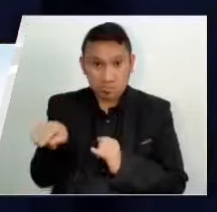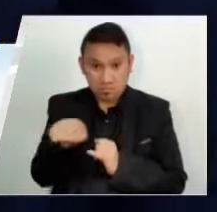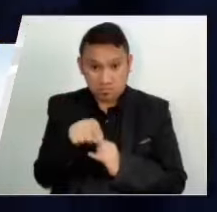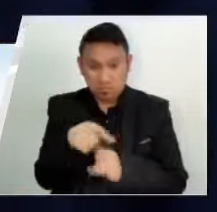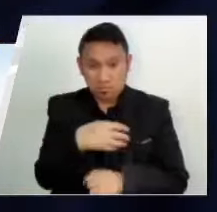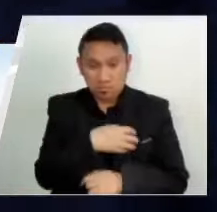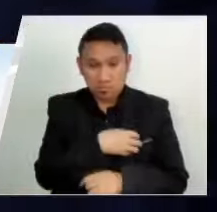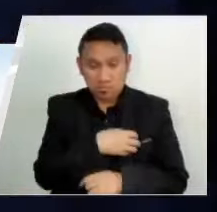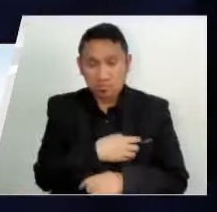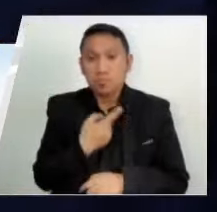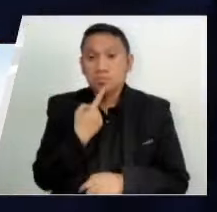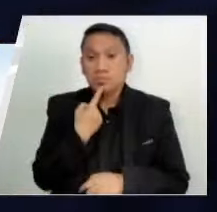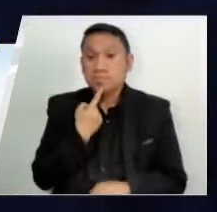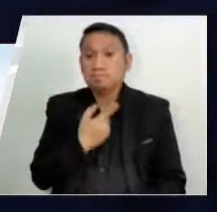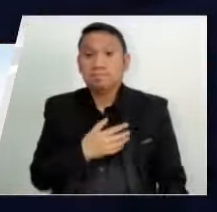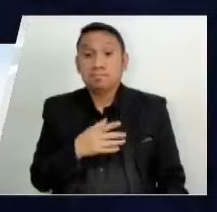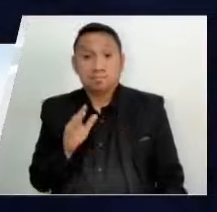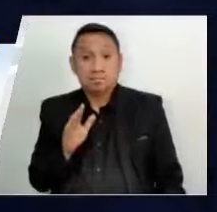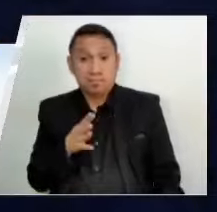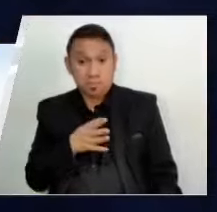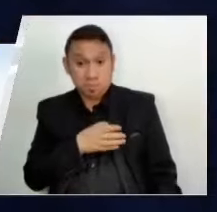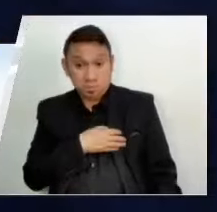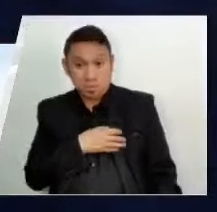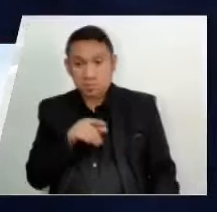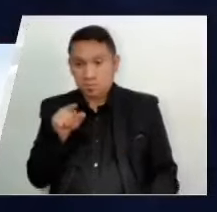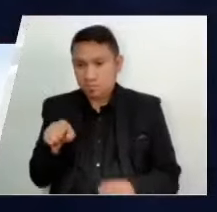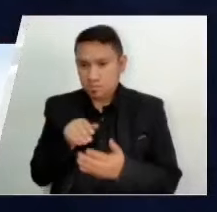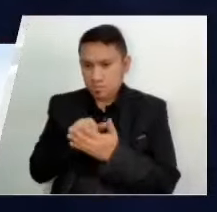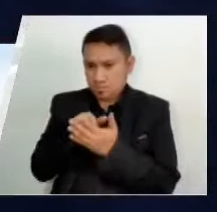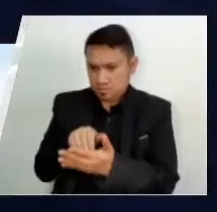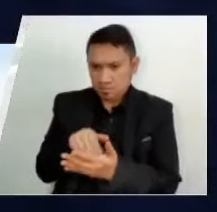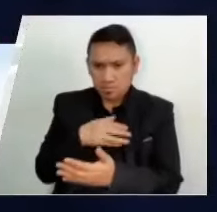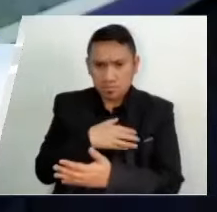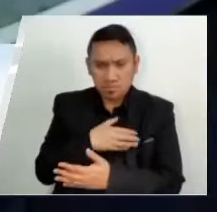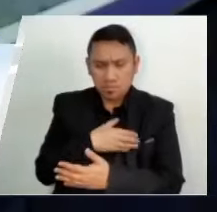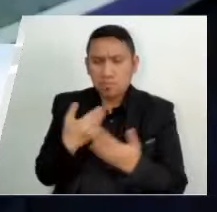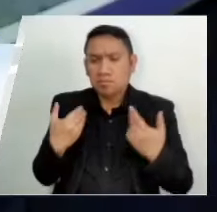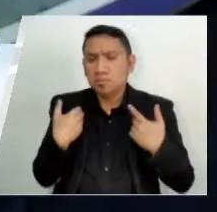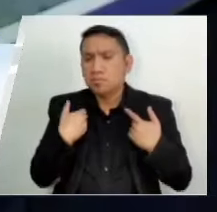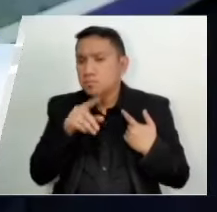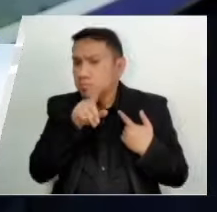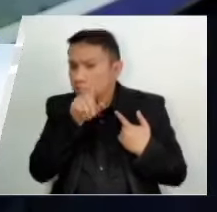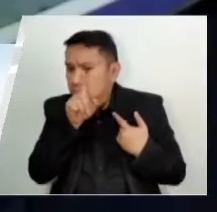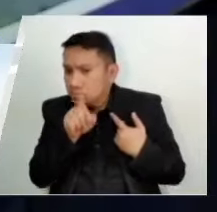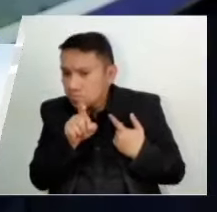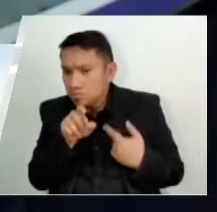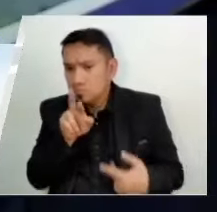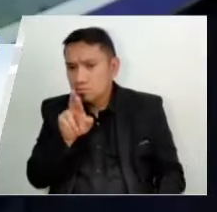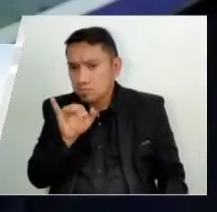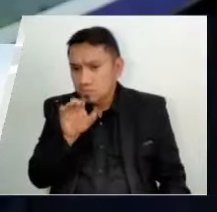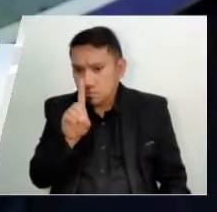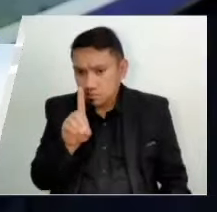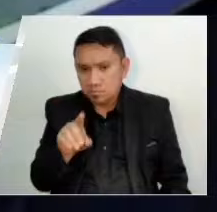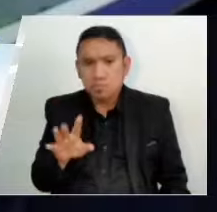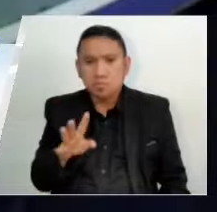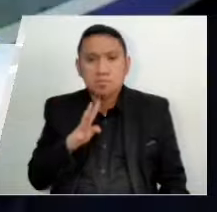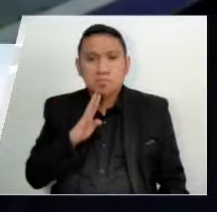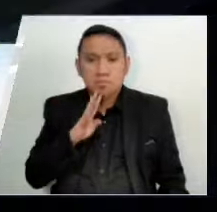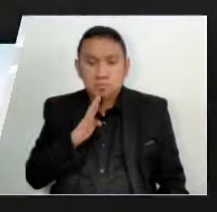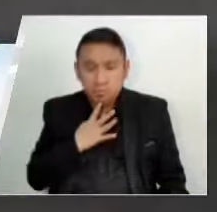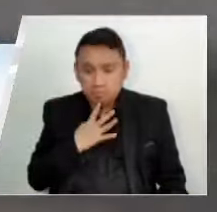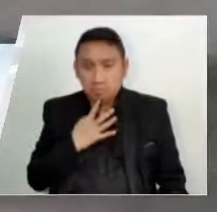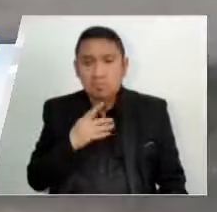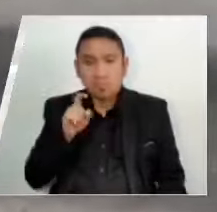ng PNP, ang aksyon laban sa mga pulis na nagsagawa ng questionable raid ay patunay na seryoso ang paglilinis sa kanilang